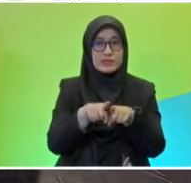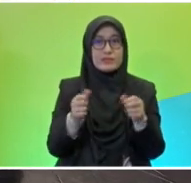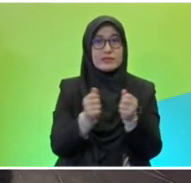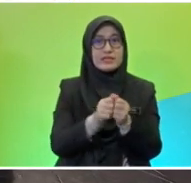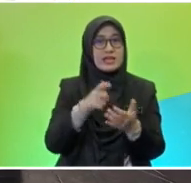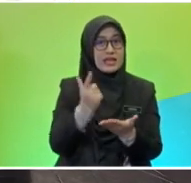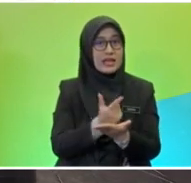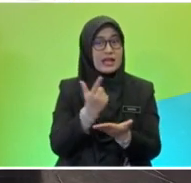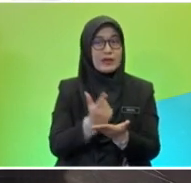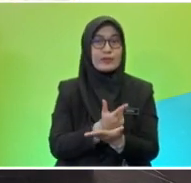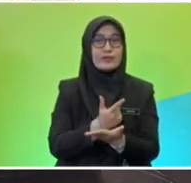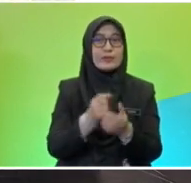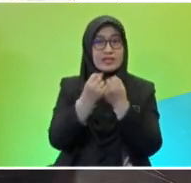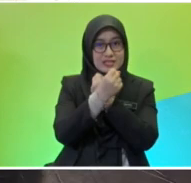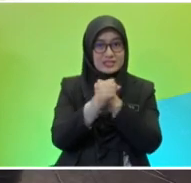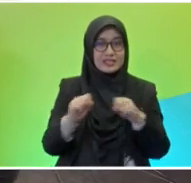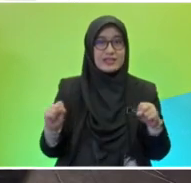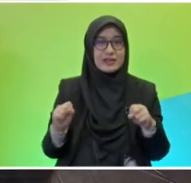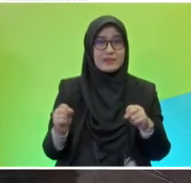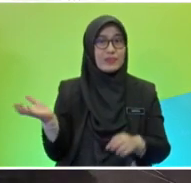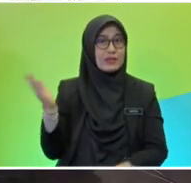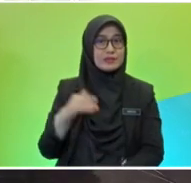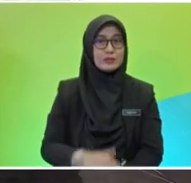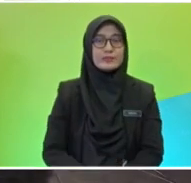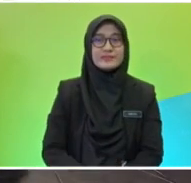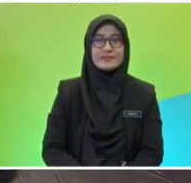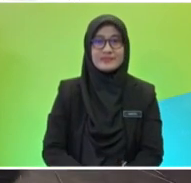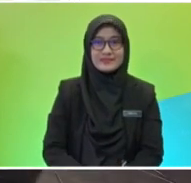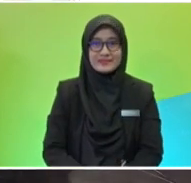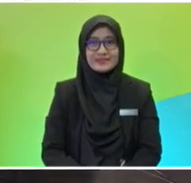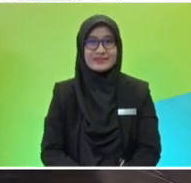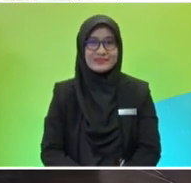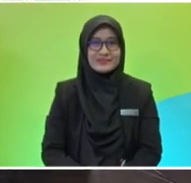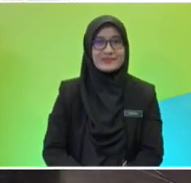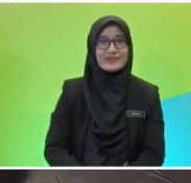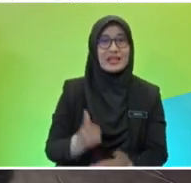ni. Okey, sedia? Mari. Mari ikut nyanyi dengan cikgu.